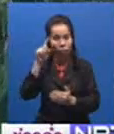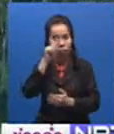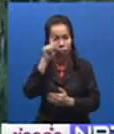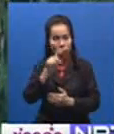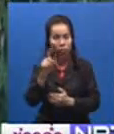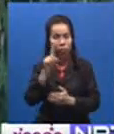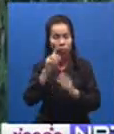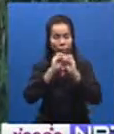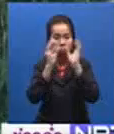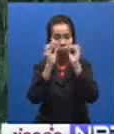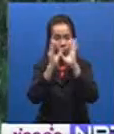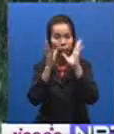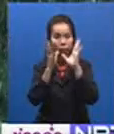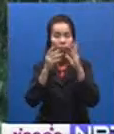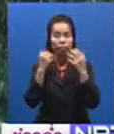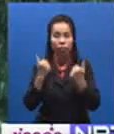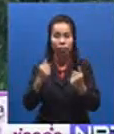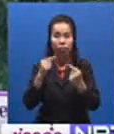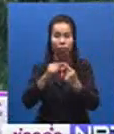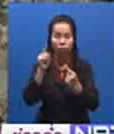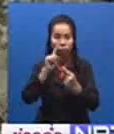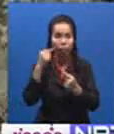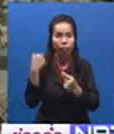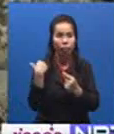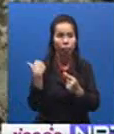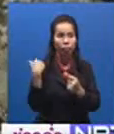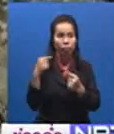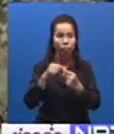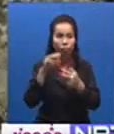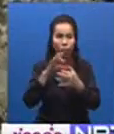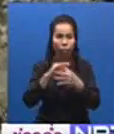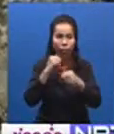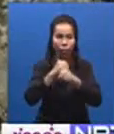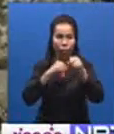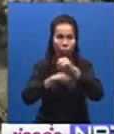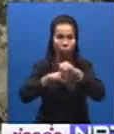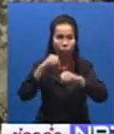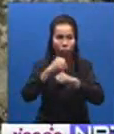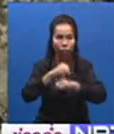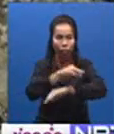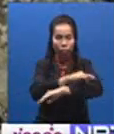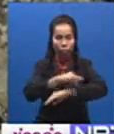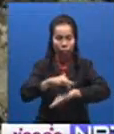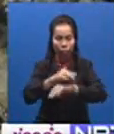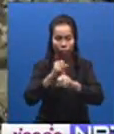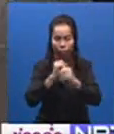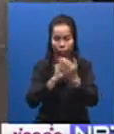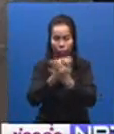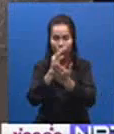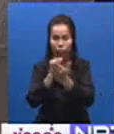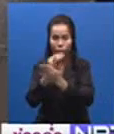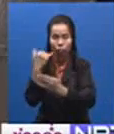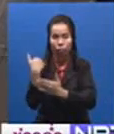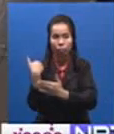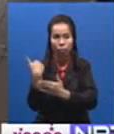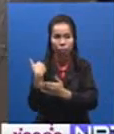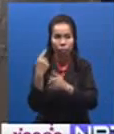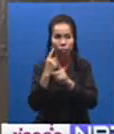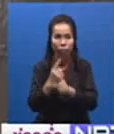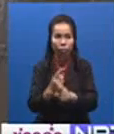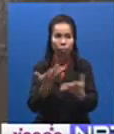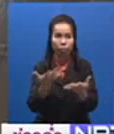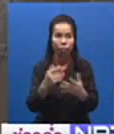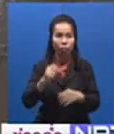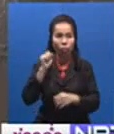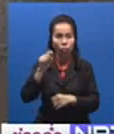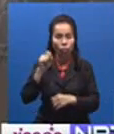ตรวจสอบพบว่ามีข้อพิรุธหลายหลายอย่างทั้งการก่อสร้างที่ผิดแบบแปลนและไม่ได้ขุดลอกอ่างนอกจากนี้ยังพยายามเร่งรัด